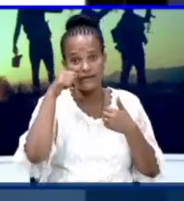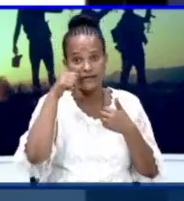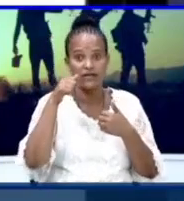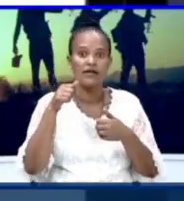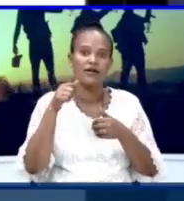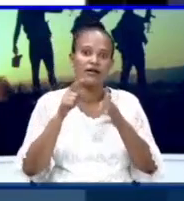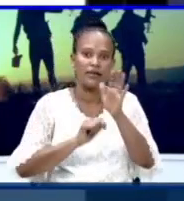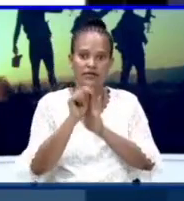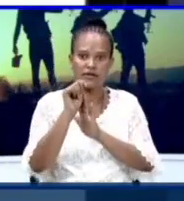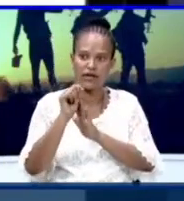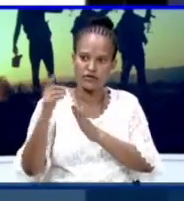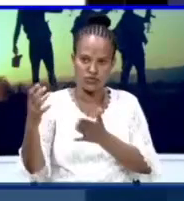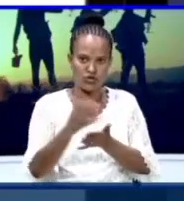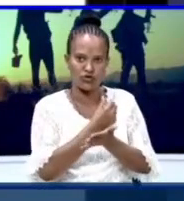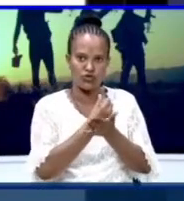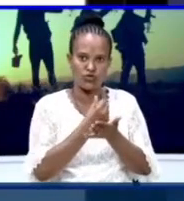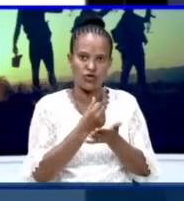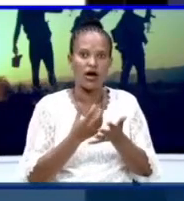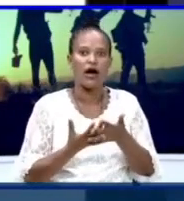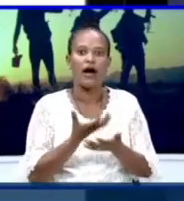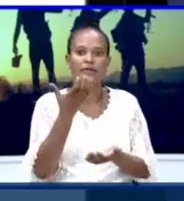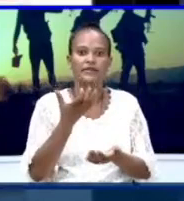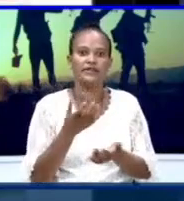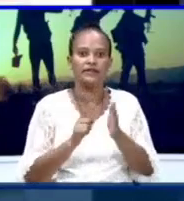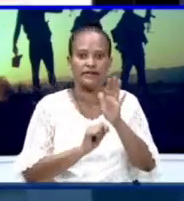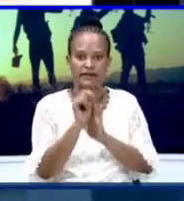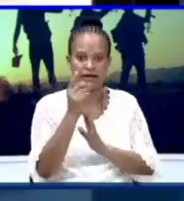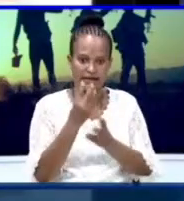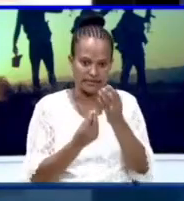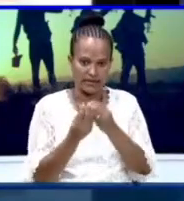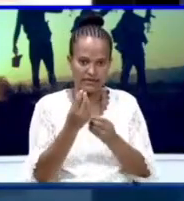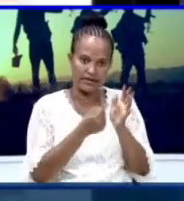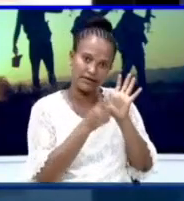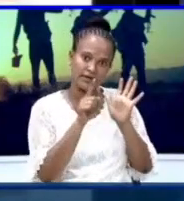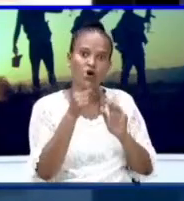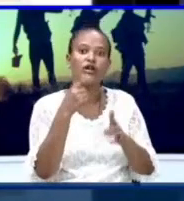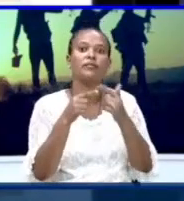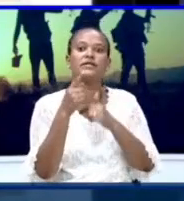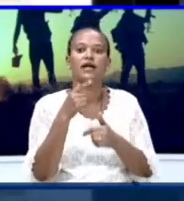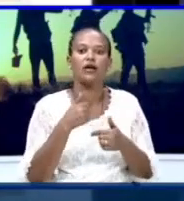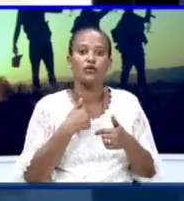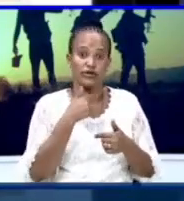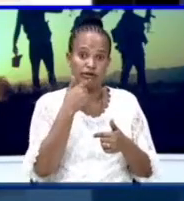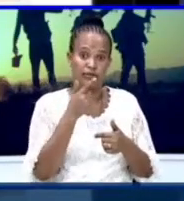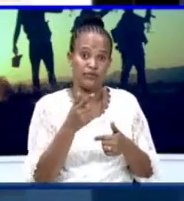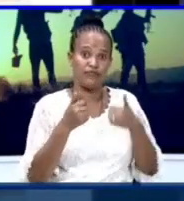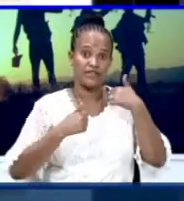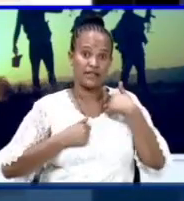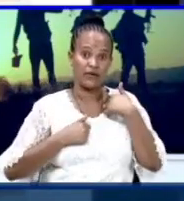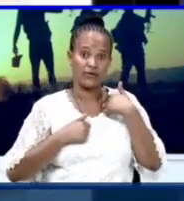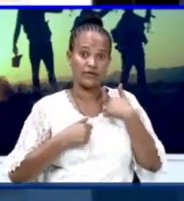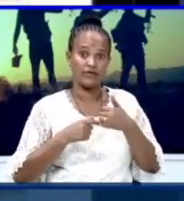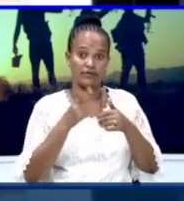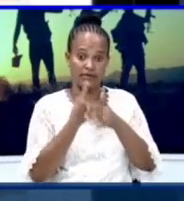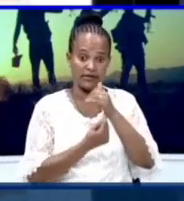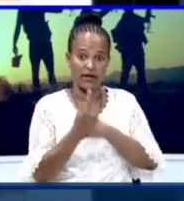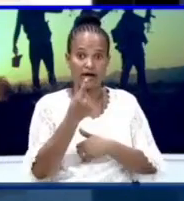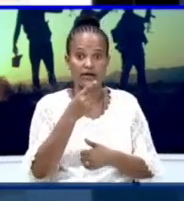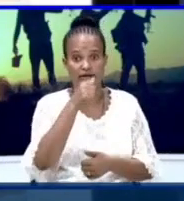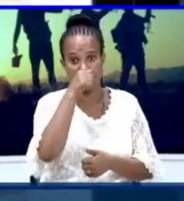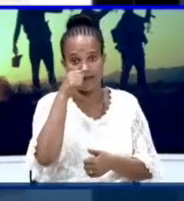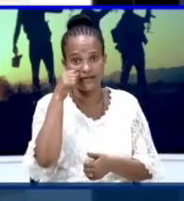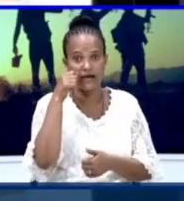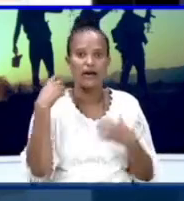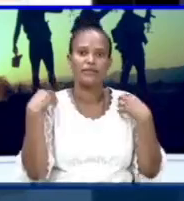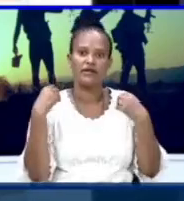ትግራይ ዝዘመትዎን ዝወረሮ መኻፍቲ ትግራይ ቀስ ብቀስ ግልፂ እናኾነ ይመፅእ ኣሎ ክብሉ፣ ሰራዊት ውልቀ መላኺ ኢሳያስ ኣፈወርቂ ኣብ